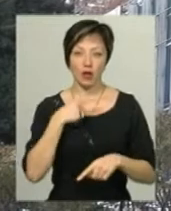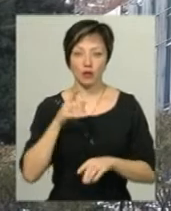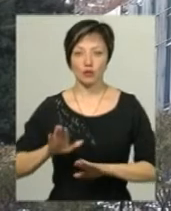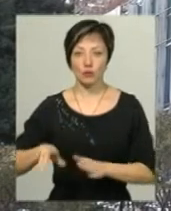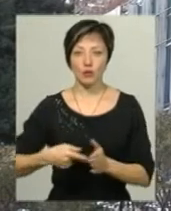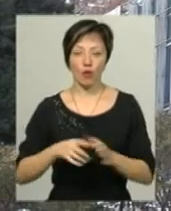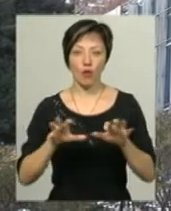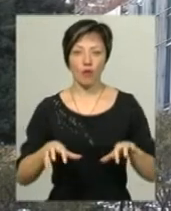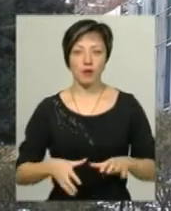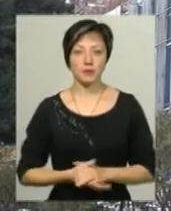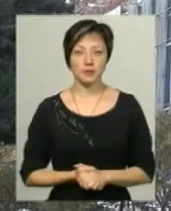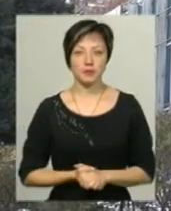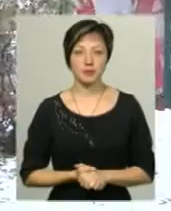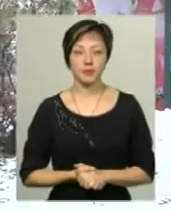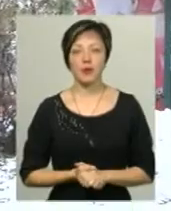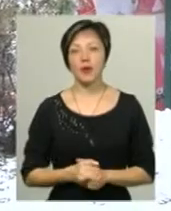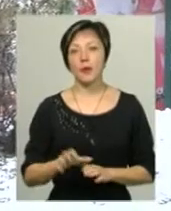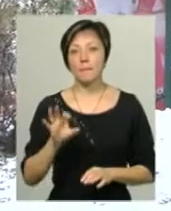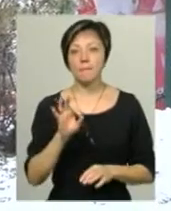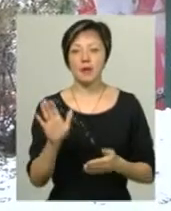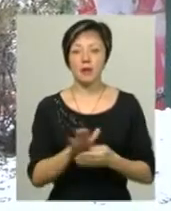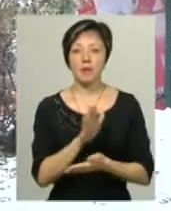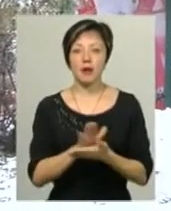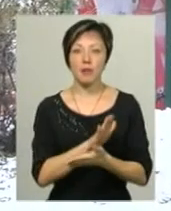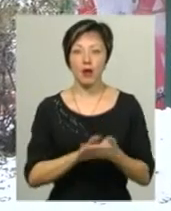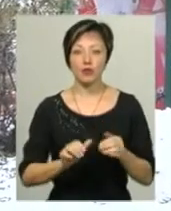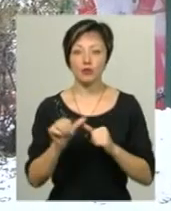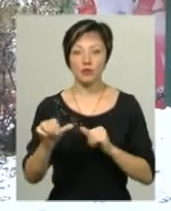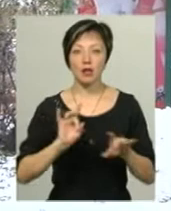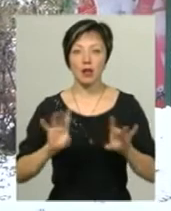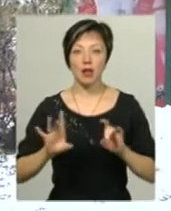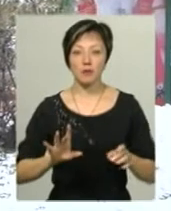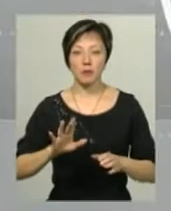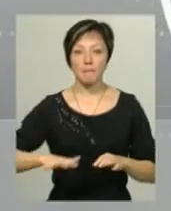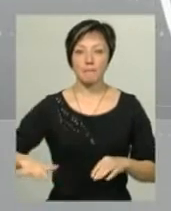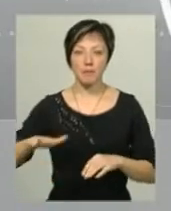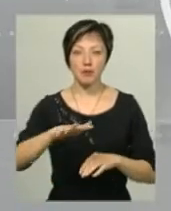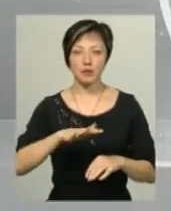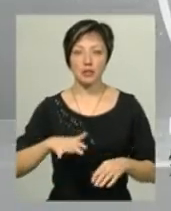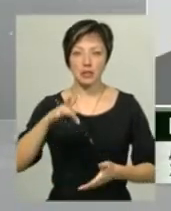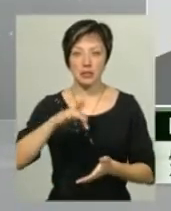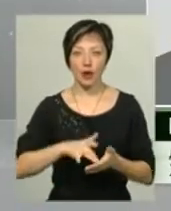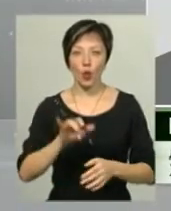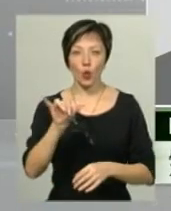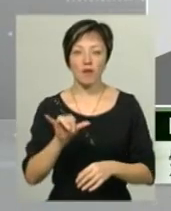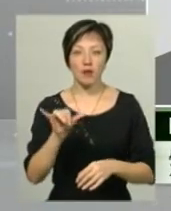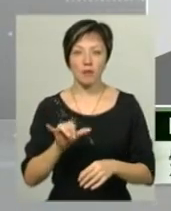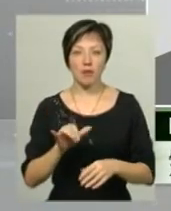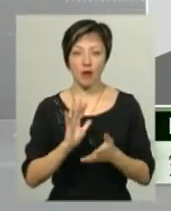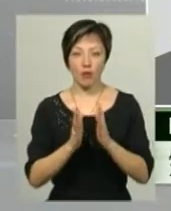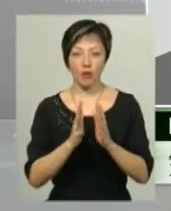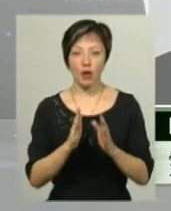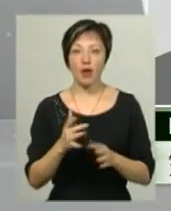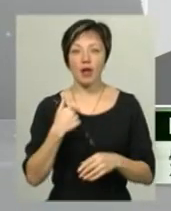заступник міського голови Андрій Бондаренко. Зокрема, прибрали зовнішню рекламу з приміщення центрального універмагу. Я його зняв з точки зору того, що